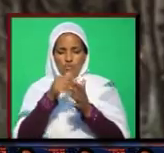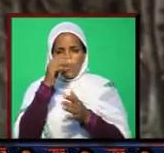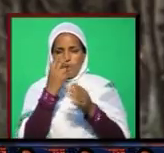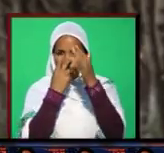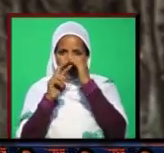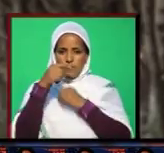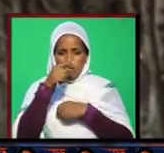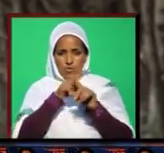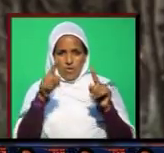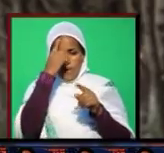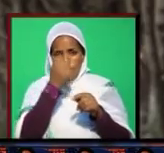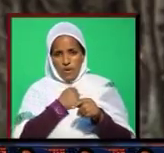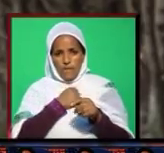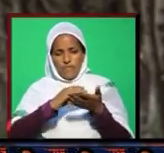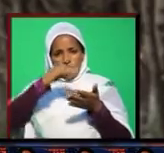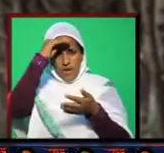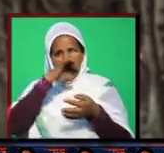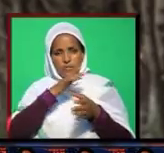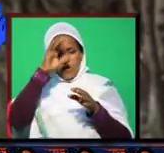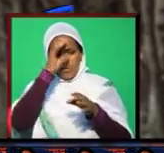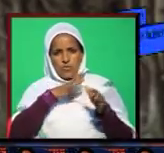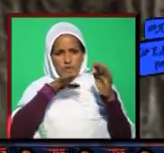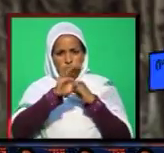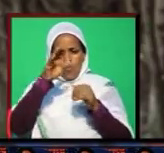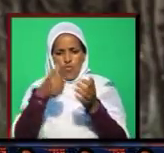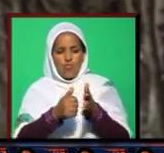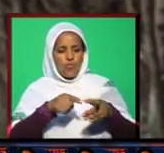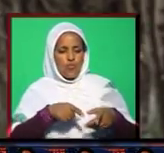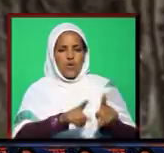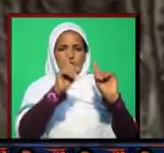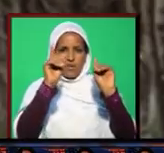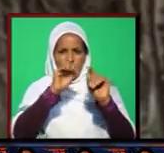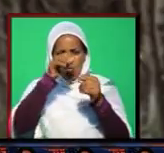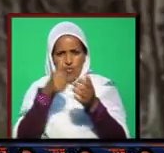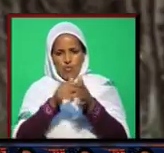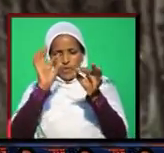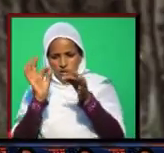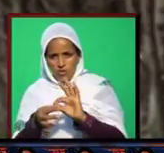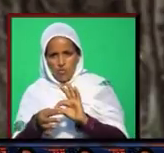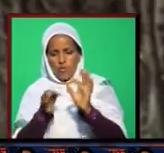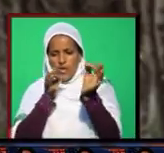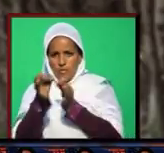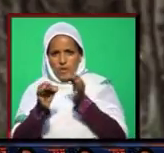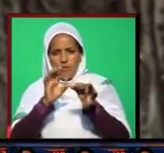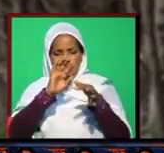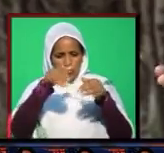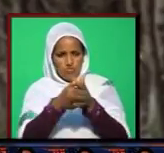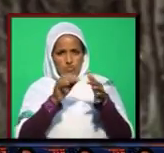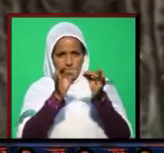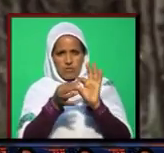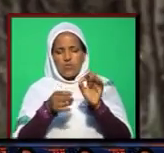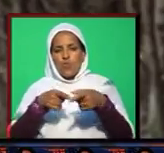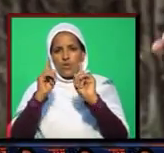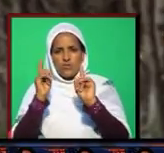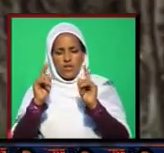ሁሉ ትንቢት ቢናገሩ ግን የማያምን ወይም ያልተማረ ሰው ቢገባ በሁሉም ይወቀሳል። ሁሉም እየተረጎሙ እያብራሩ እየገለጹ